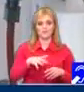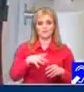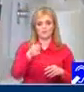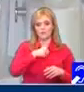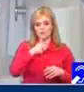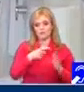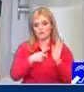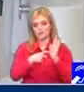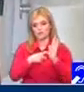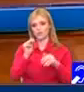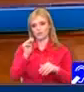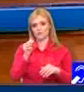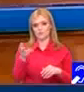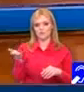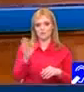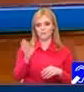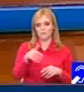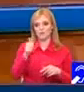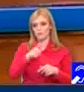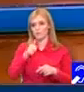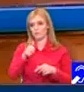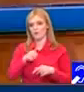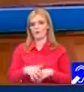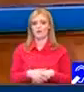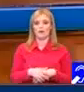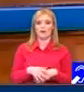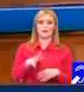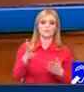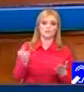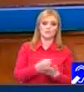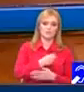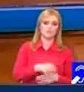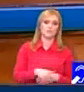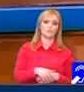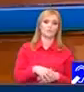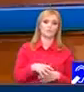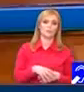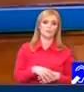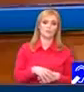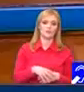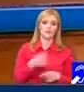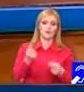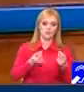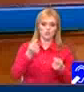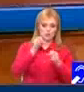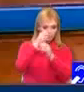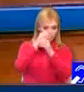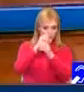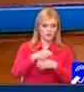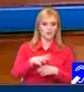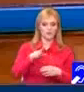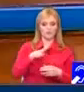create de către chimiștii basarabeni. Mai întâi trebuie să capiți așa celule, ele trebuie să cercetate in vitro, adică pe